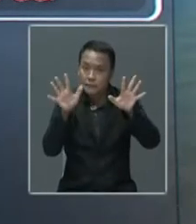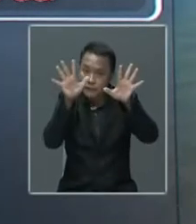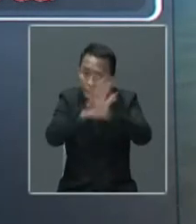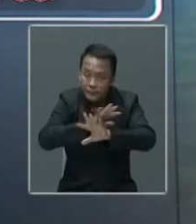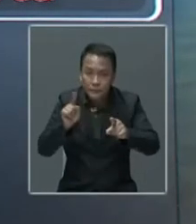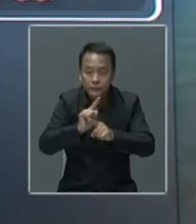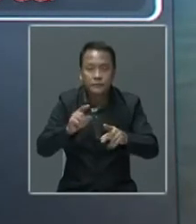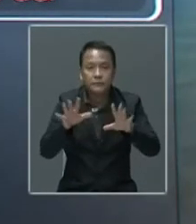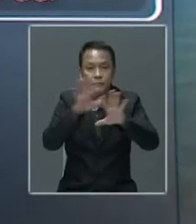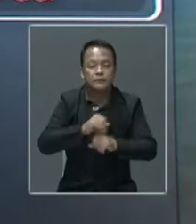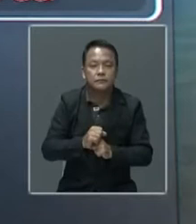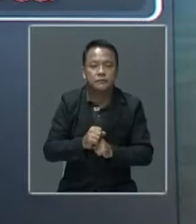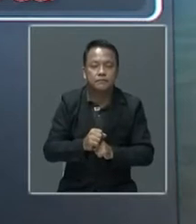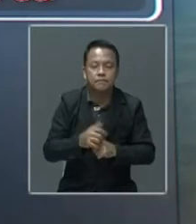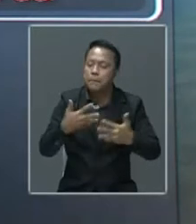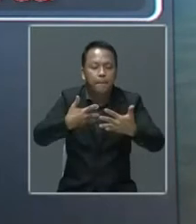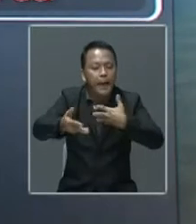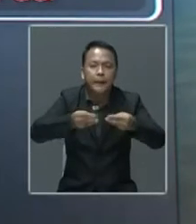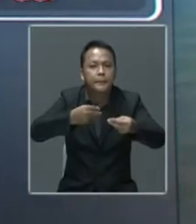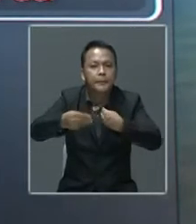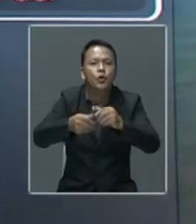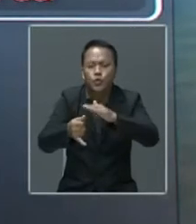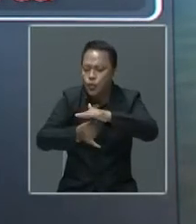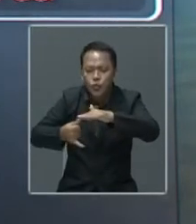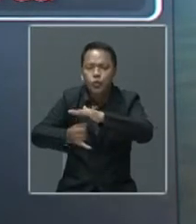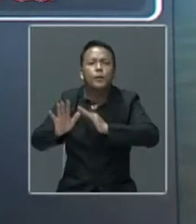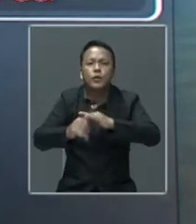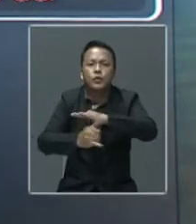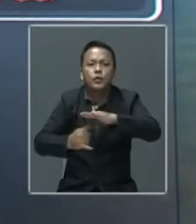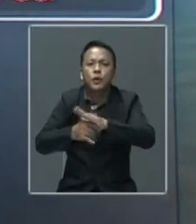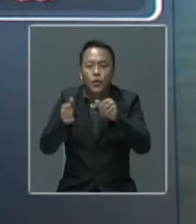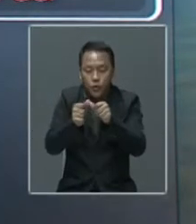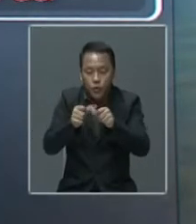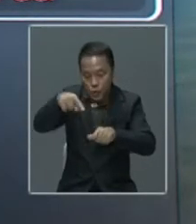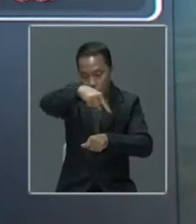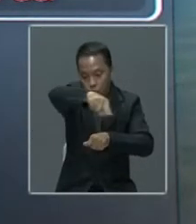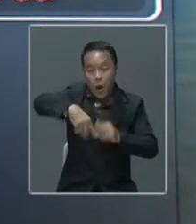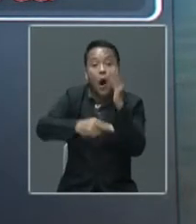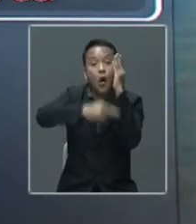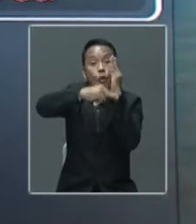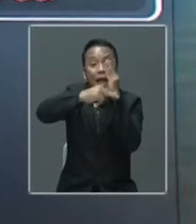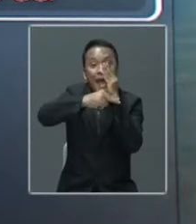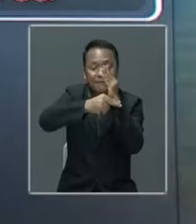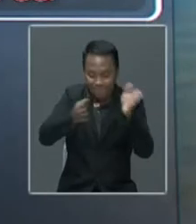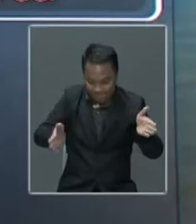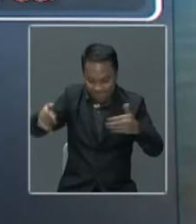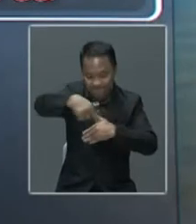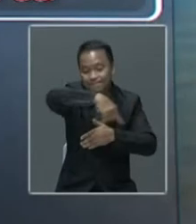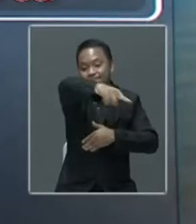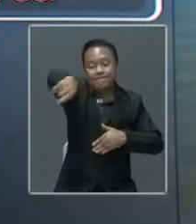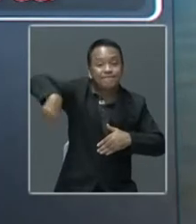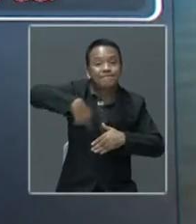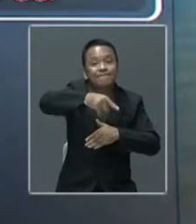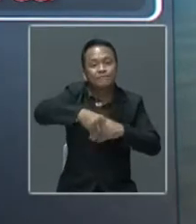บว่าอาจจะอนุโลมหน่อยก็คือไม่ต้องอยู่แต่ในห้องอย่างเดียวนะคะแต่อยู่ในพื้นที่ของโรงแรมที่กำหนดอันนี้ก็จะกว้างกว่